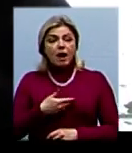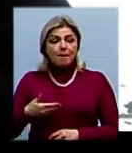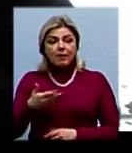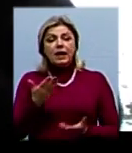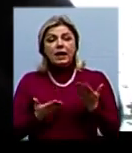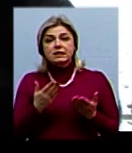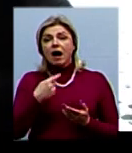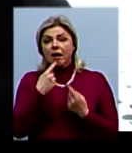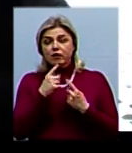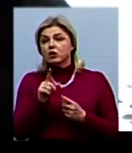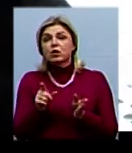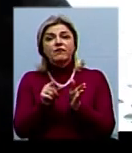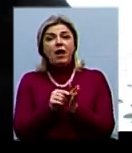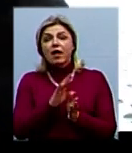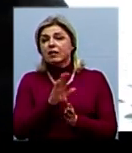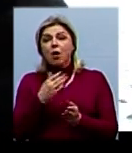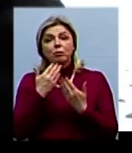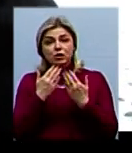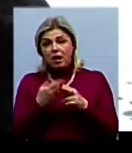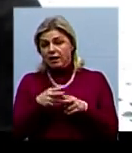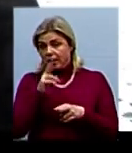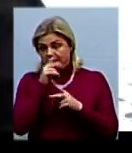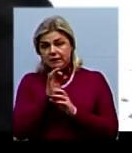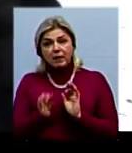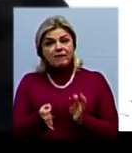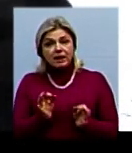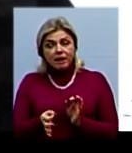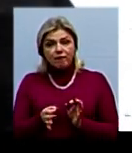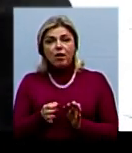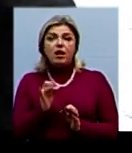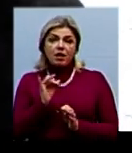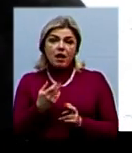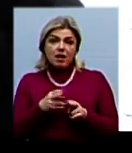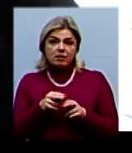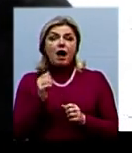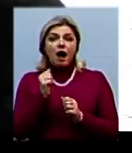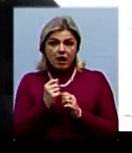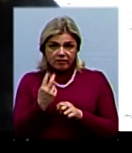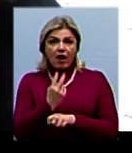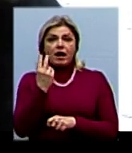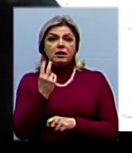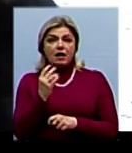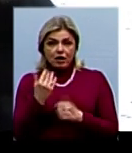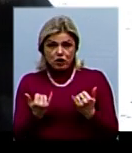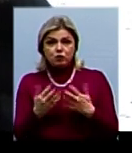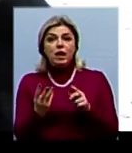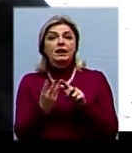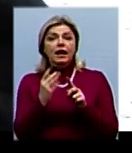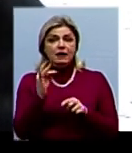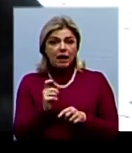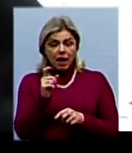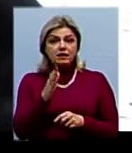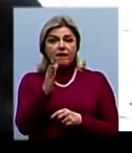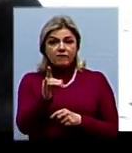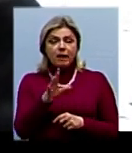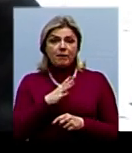сказати, що ми з вами не общались, це буде несправедливо. Тому що, ну, я був на тих совещаннях, ну, як мінімум, два рази я був здесь, це третій раз, і ви були у мене.